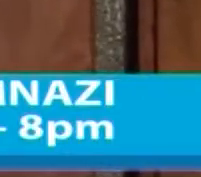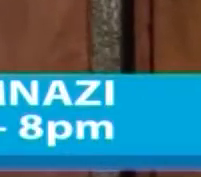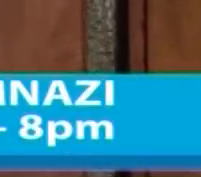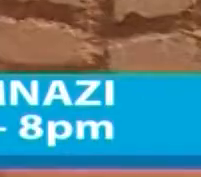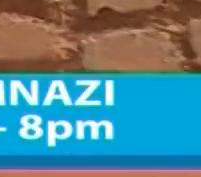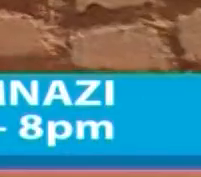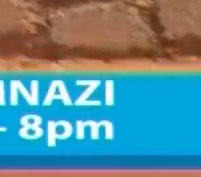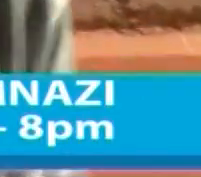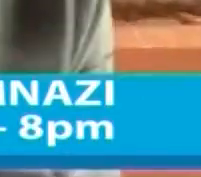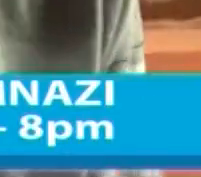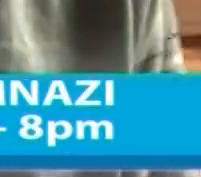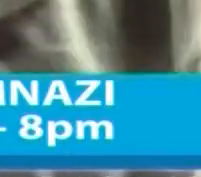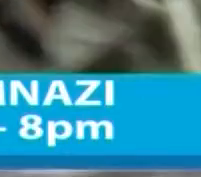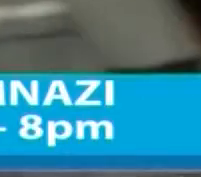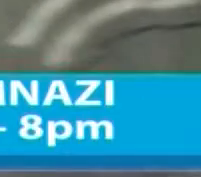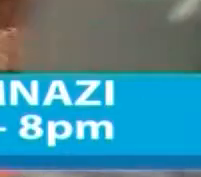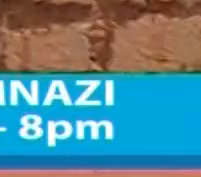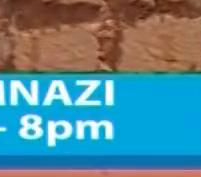wangu?